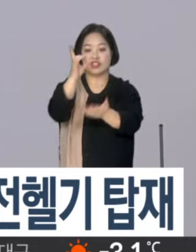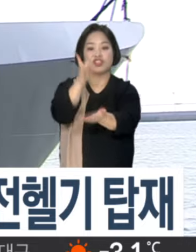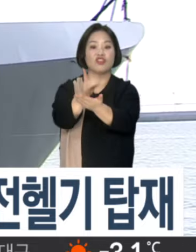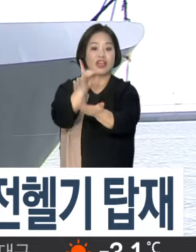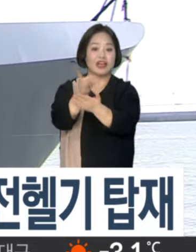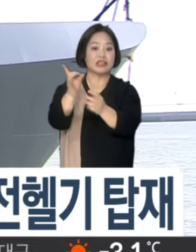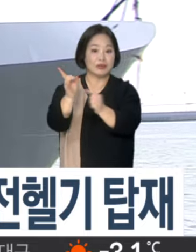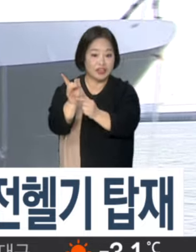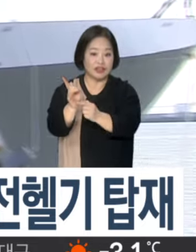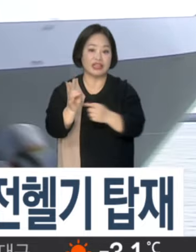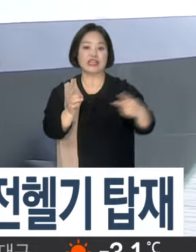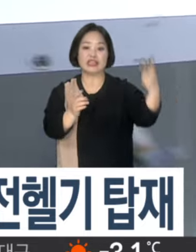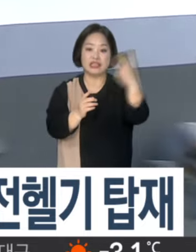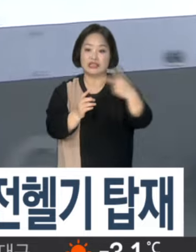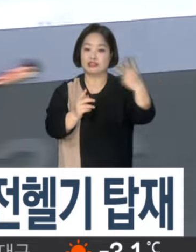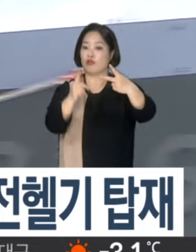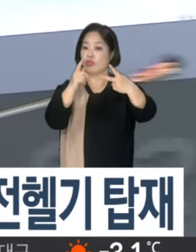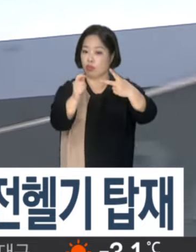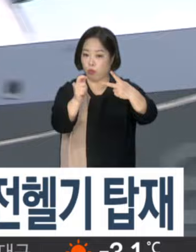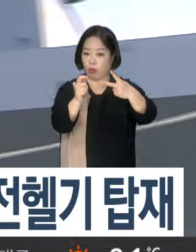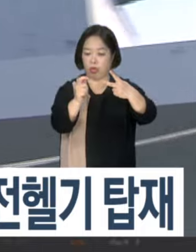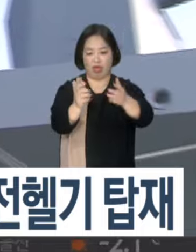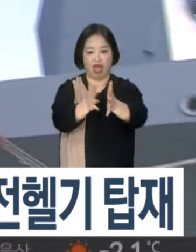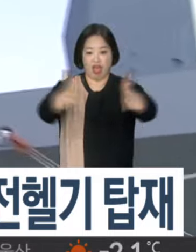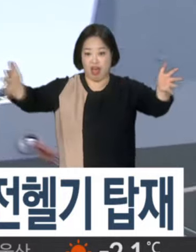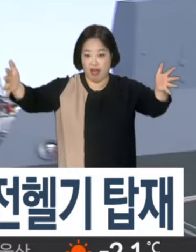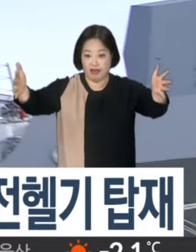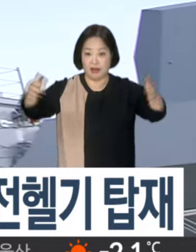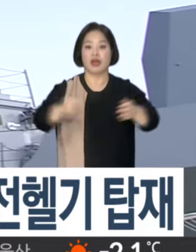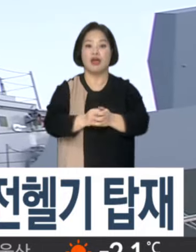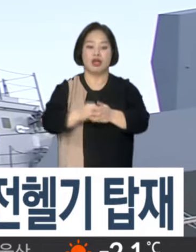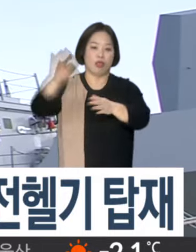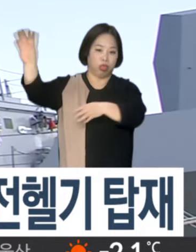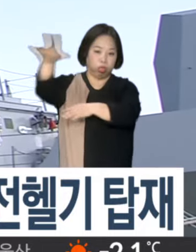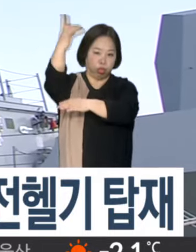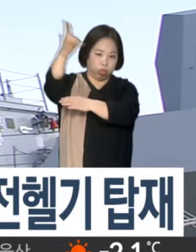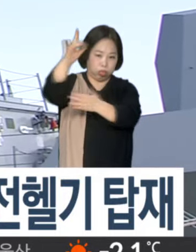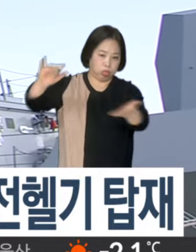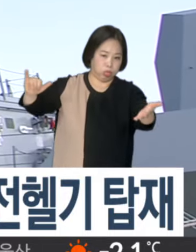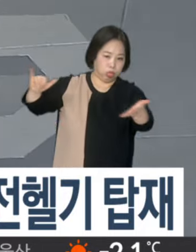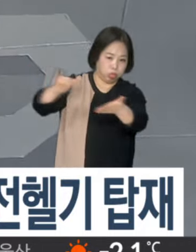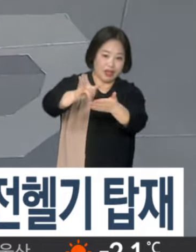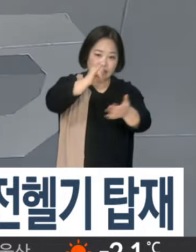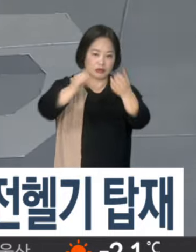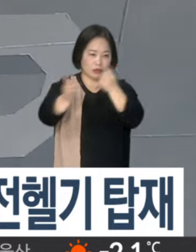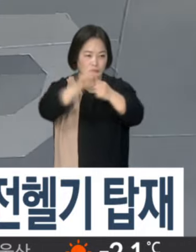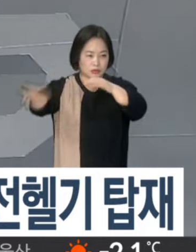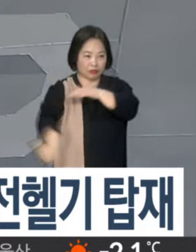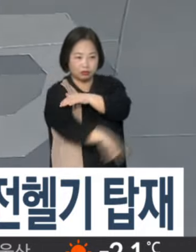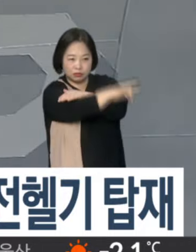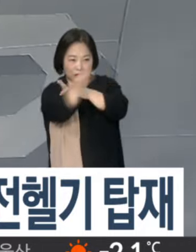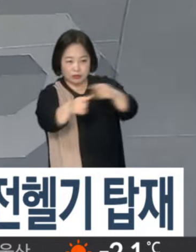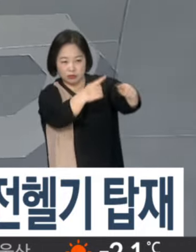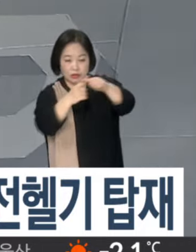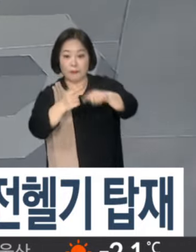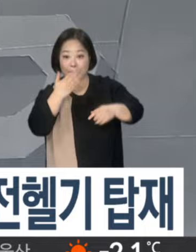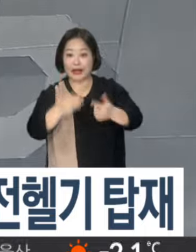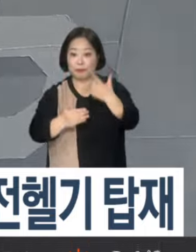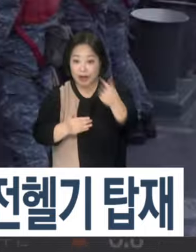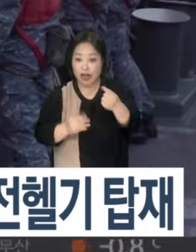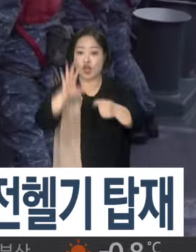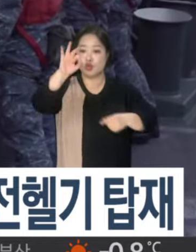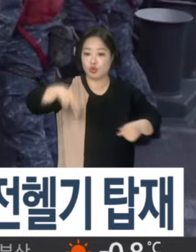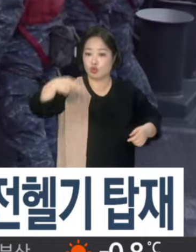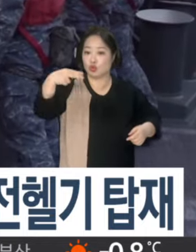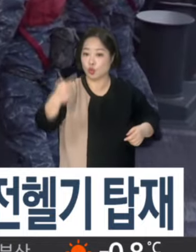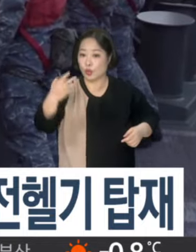2800톤급 호위함으로 거듭났습니다. 해상작전 헬기도 실려 있어 더 먼 거리까지 적을 탐지할 수 있고 함대지 유도탄도